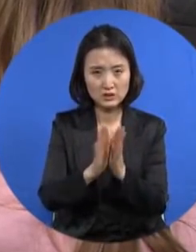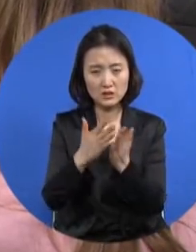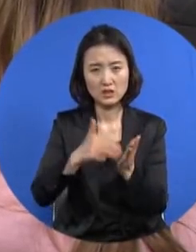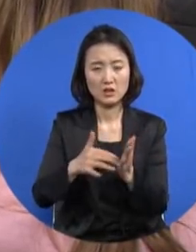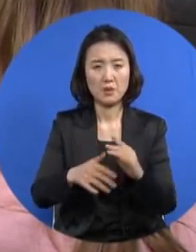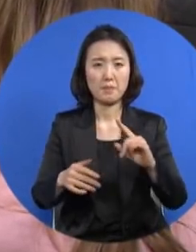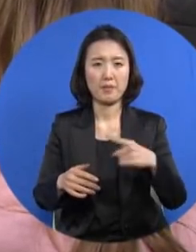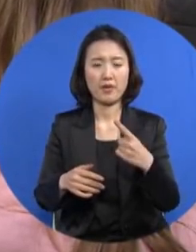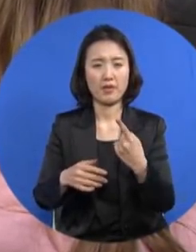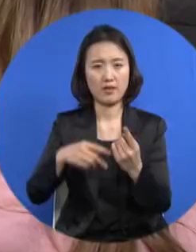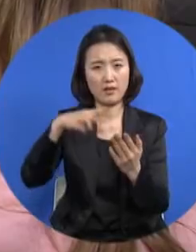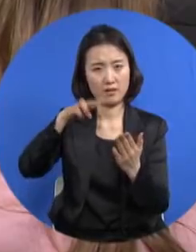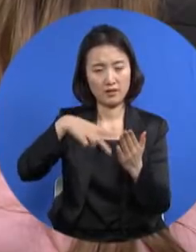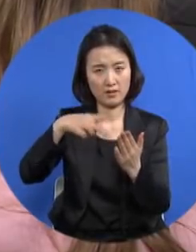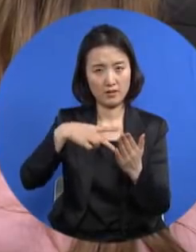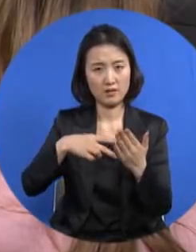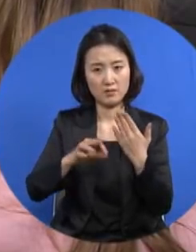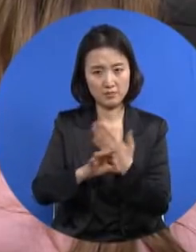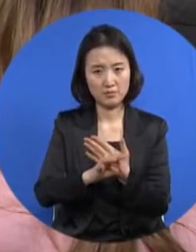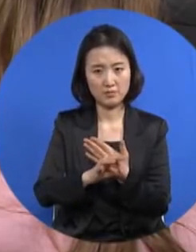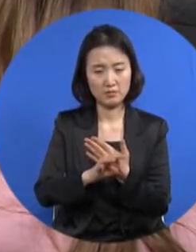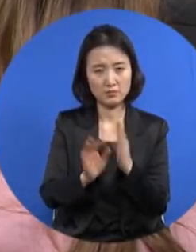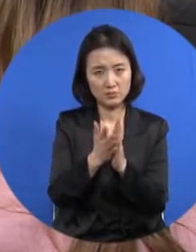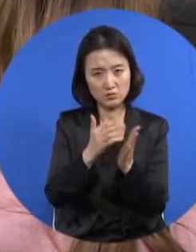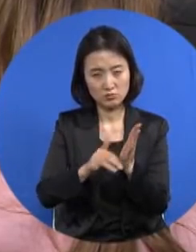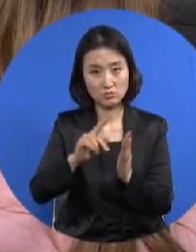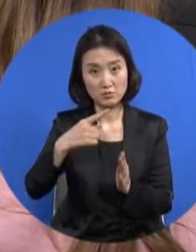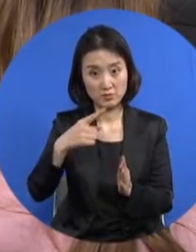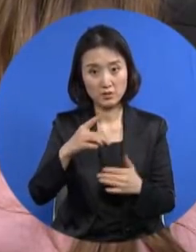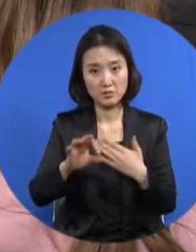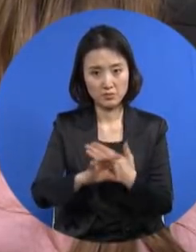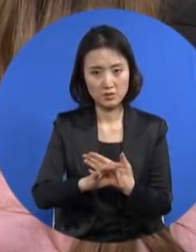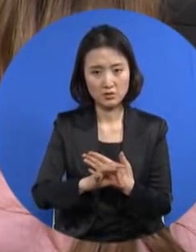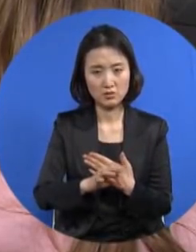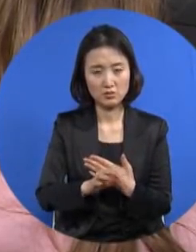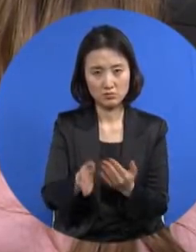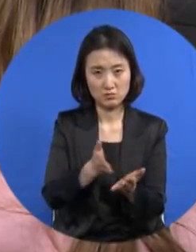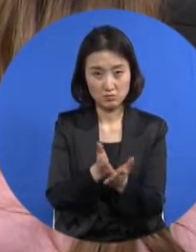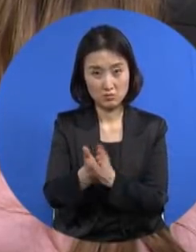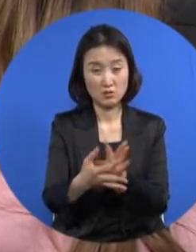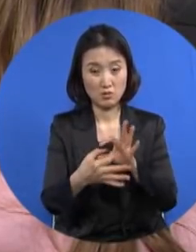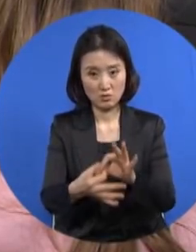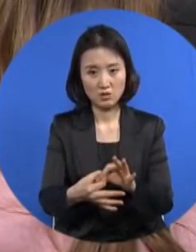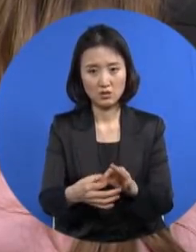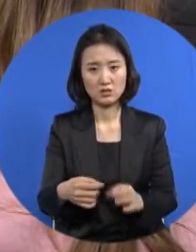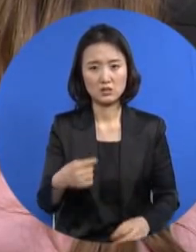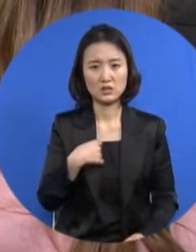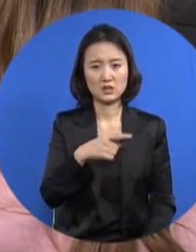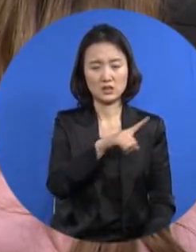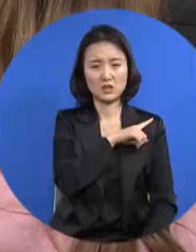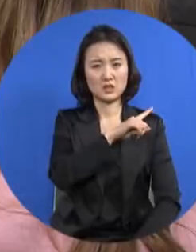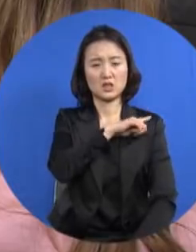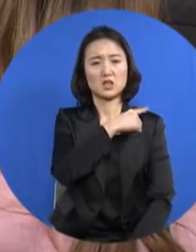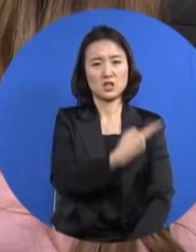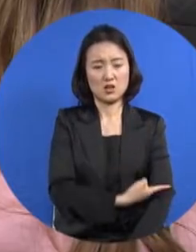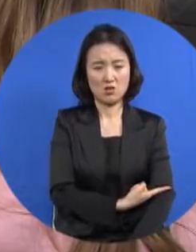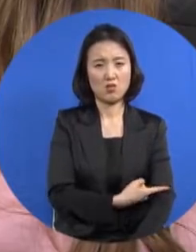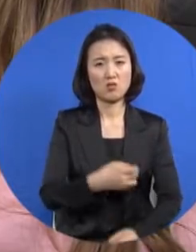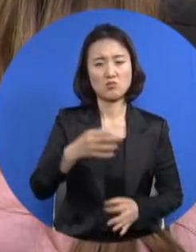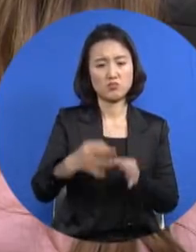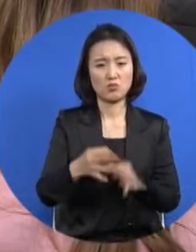읽어보세요. 그러면 전 세계에서 가장 그 능력 있는 프로가